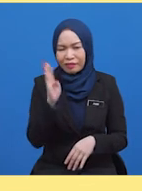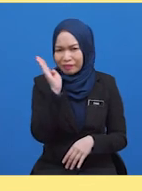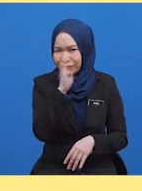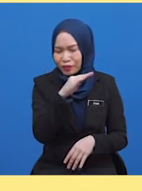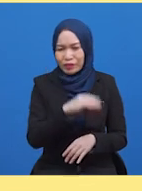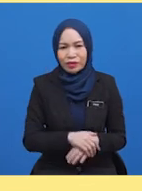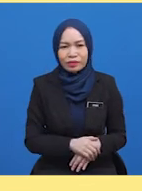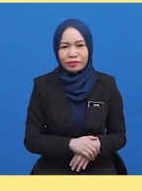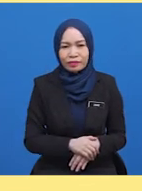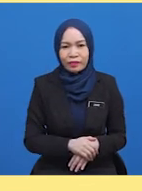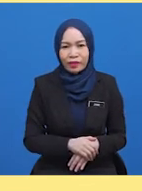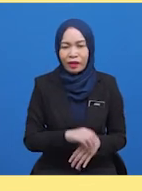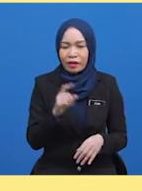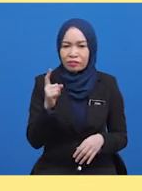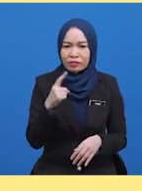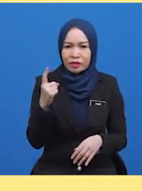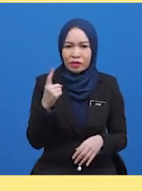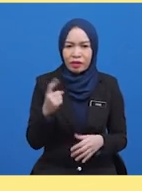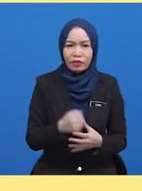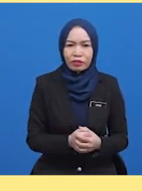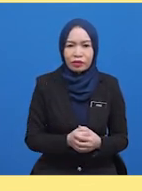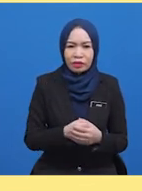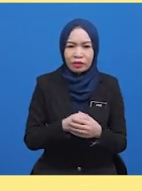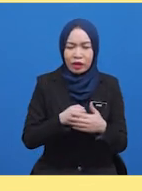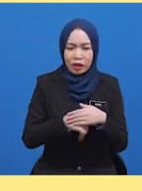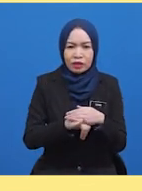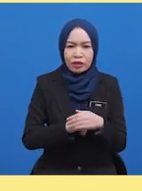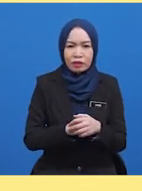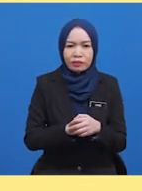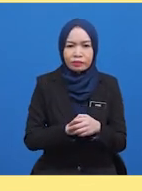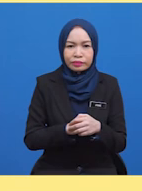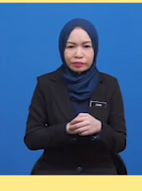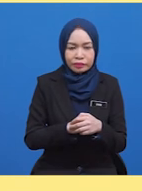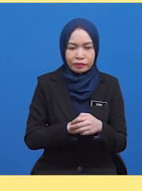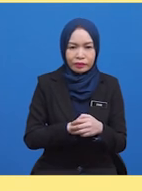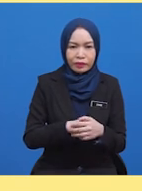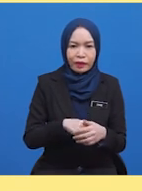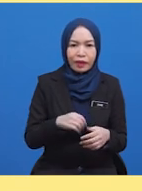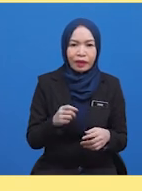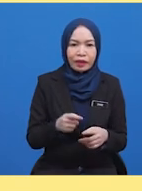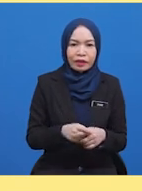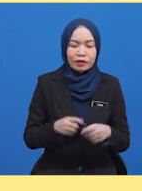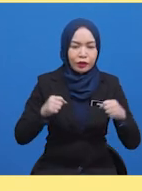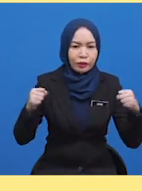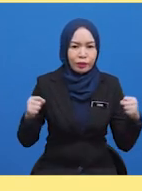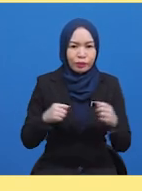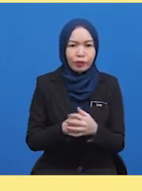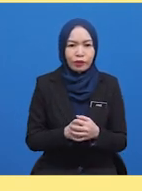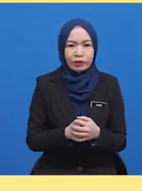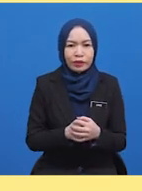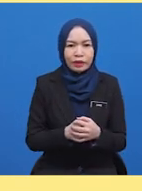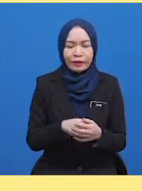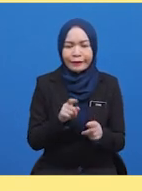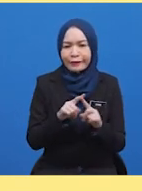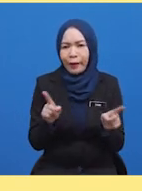blutung sering diganggu oleh si gemuk namun beruntung tetap bersabar dan tidak